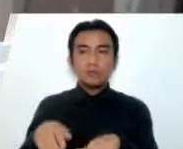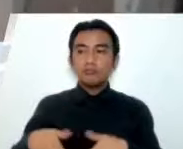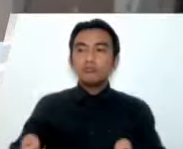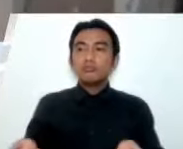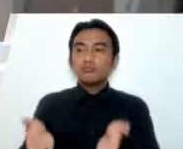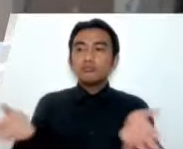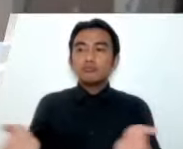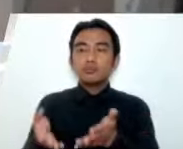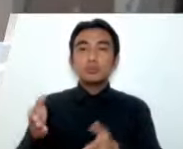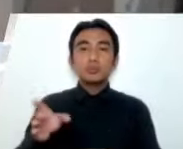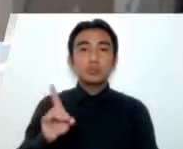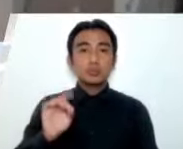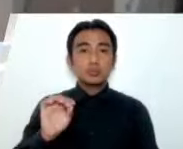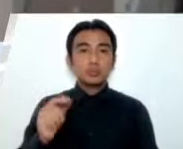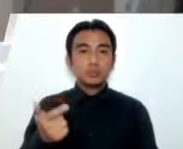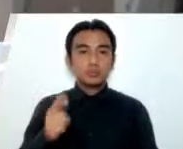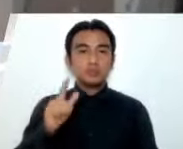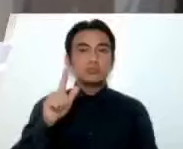makarating sila ng kusina.